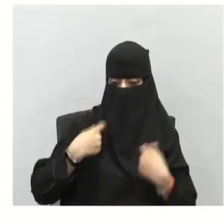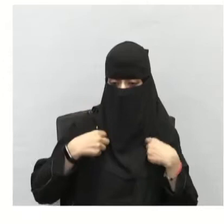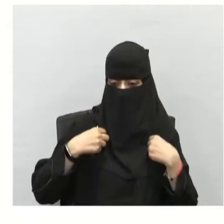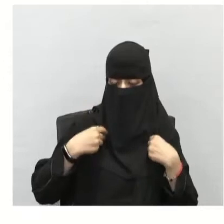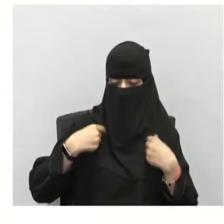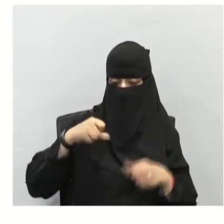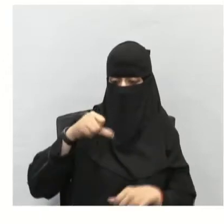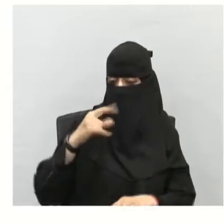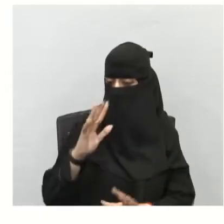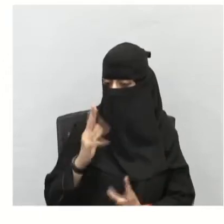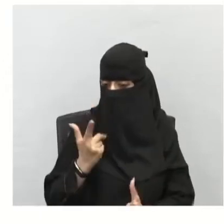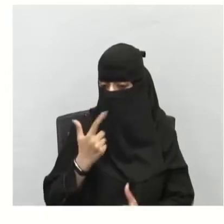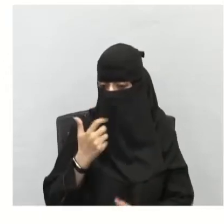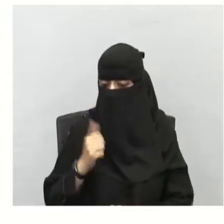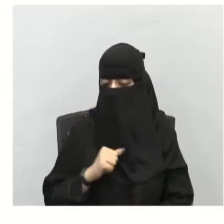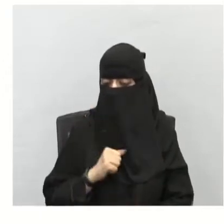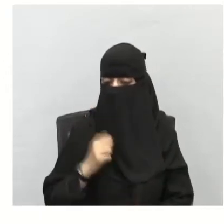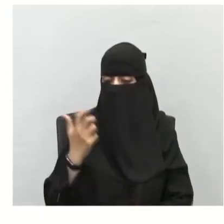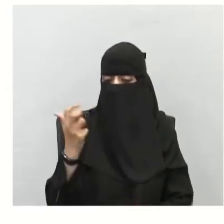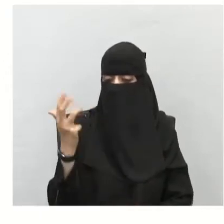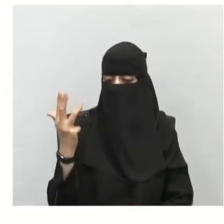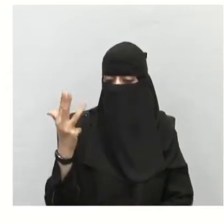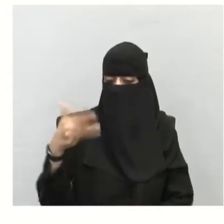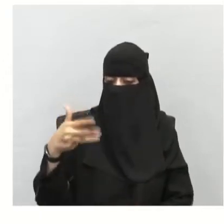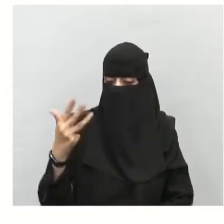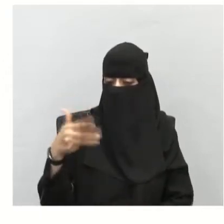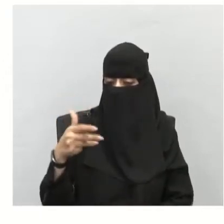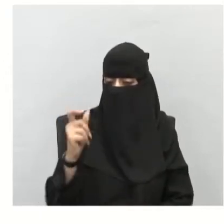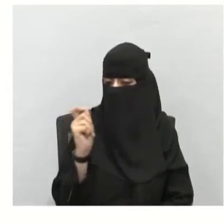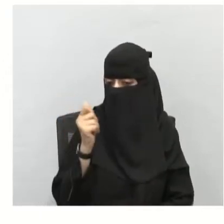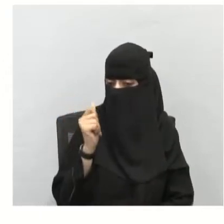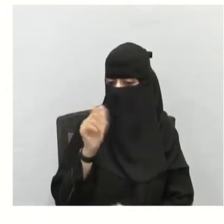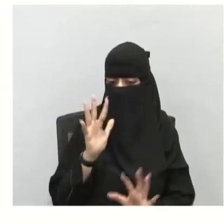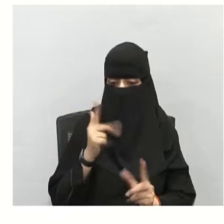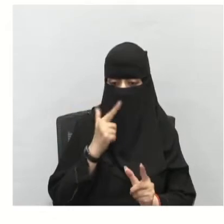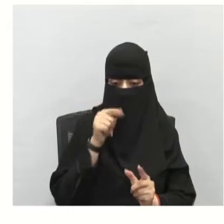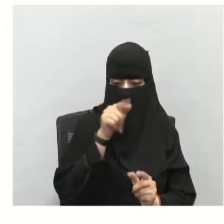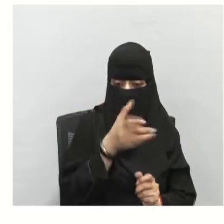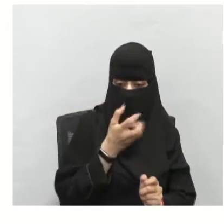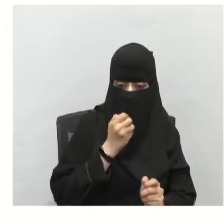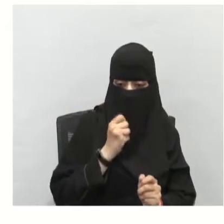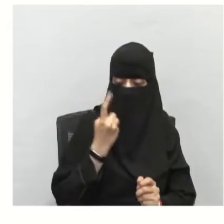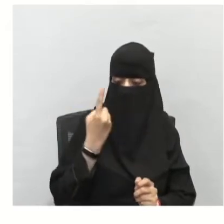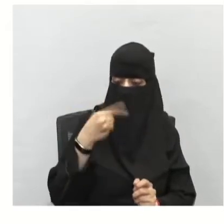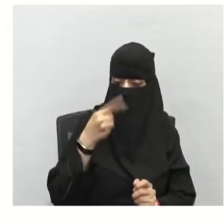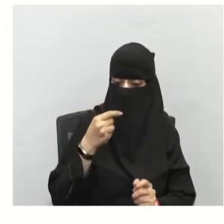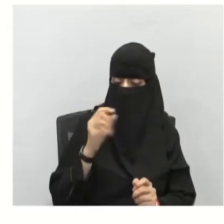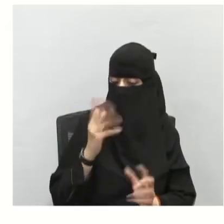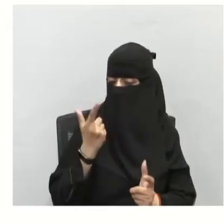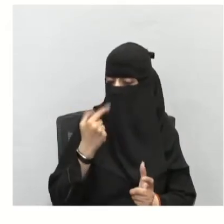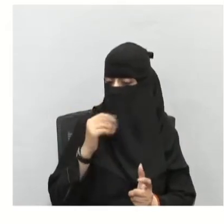فكم ورقة نقدية من فئة 10 ريالات ثمن الملابس؟ لاحظوا